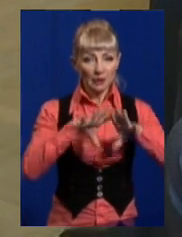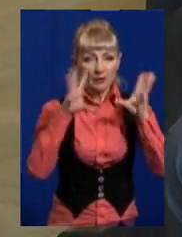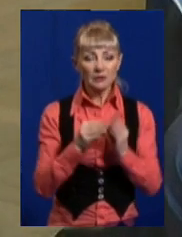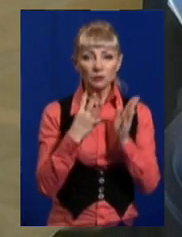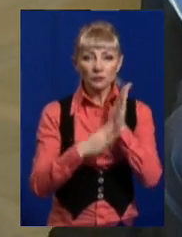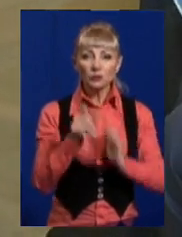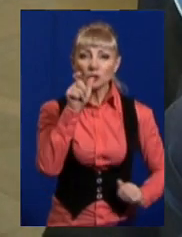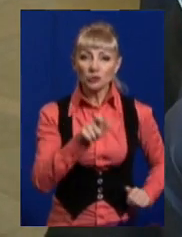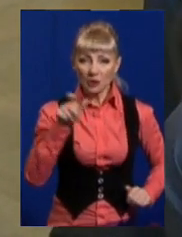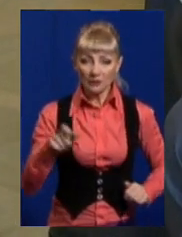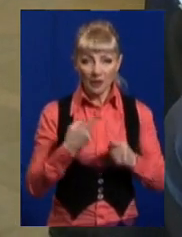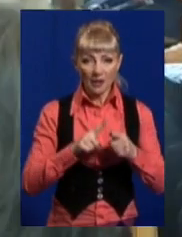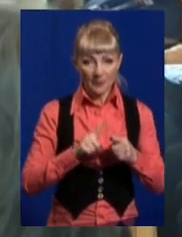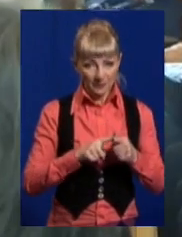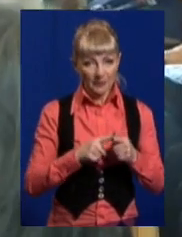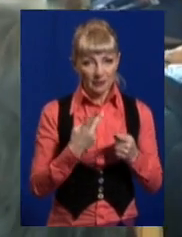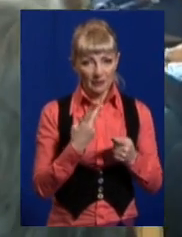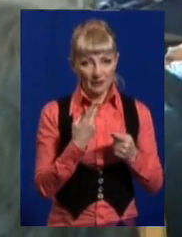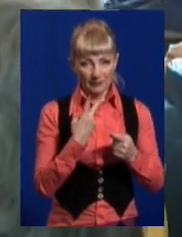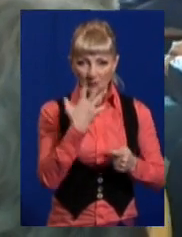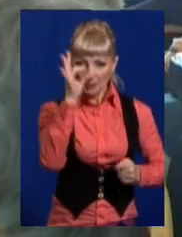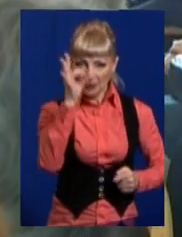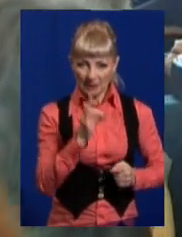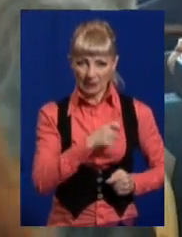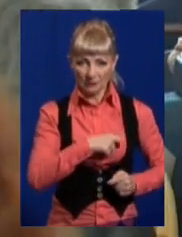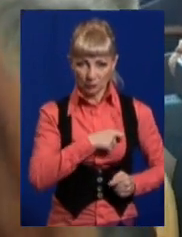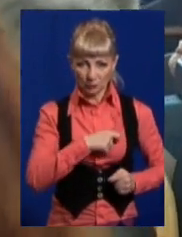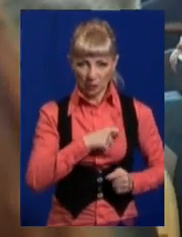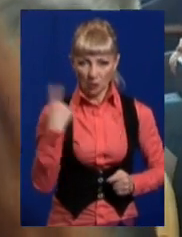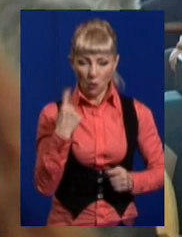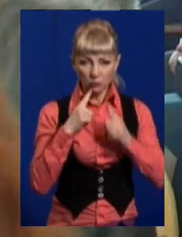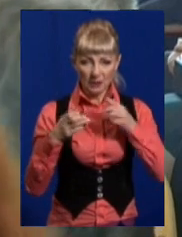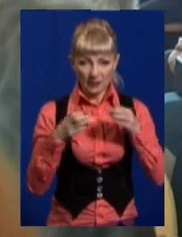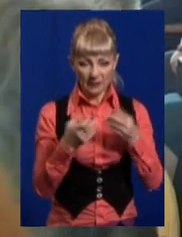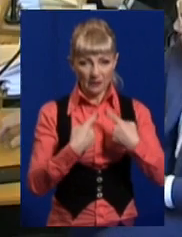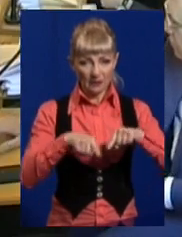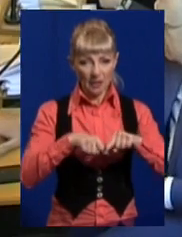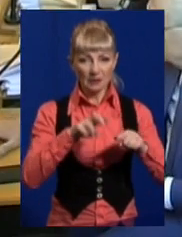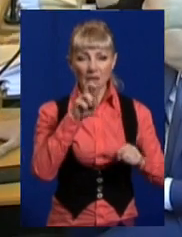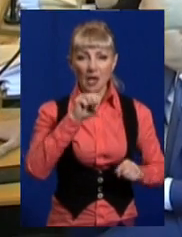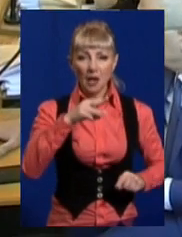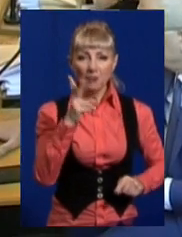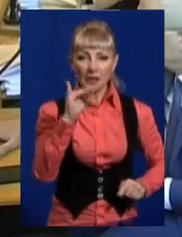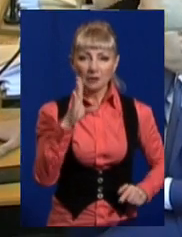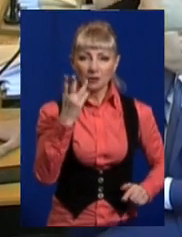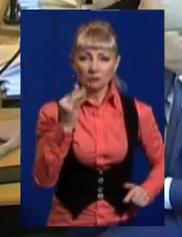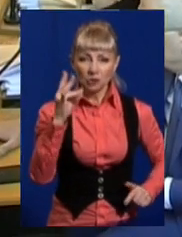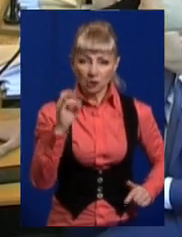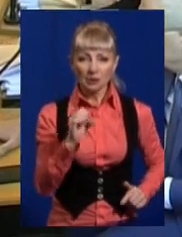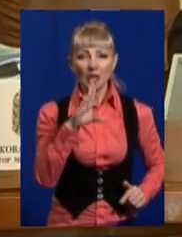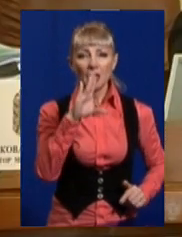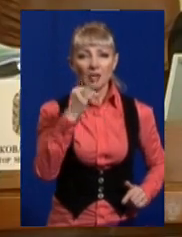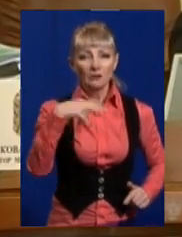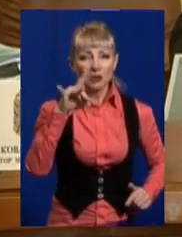90 чоловік. Це три чверті депутатів облради. Фракції «Опозиційний блок», «Батьківщина», «Відродження», «Наш край» та «БПП